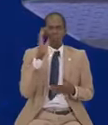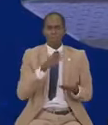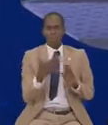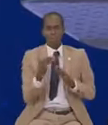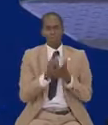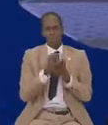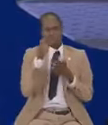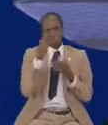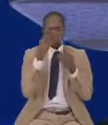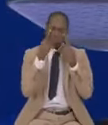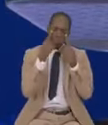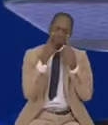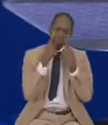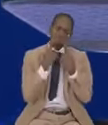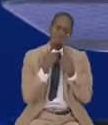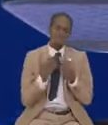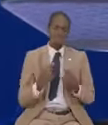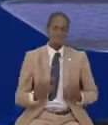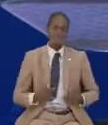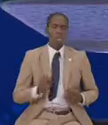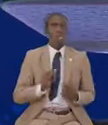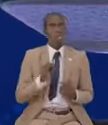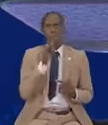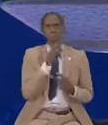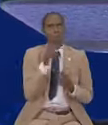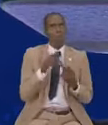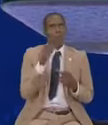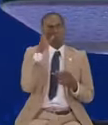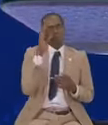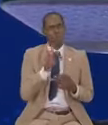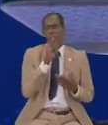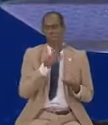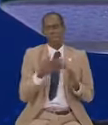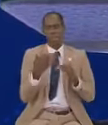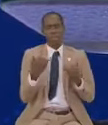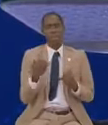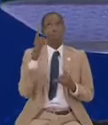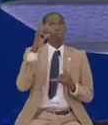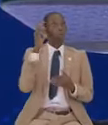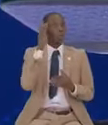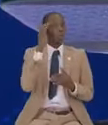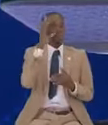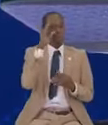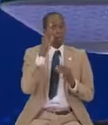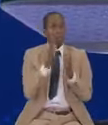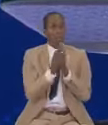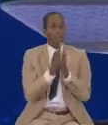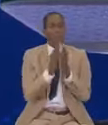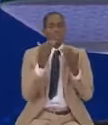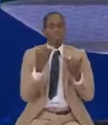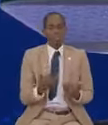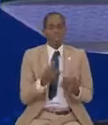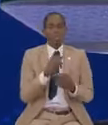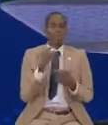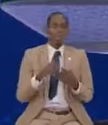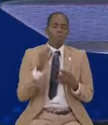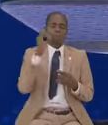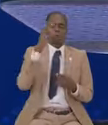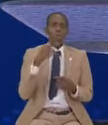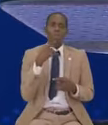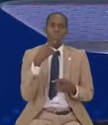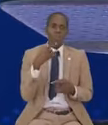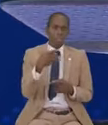il a crié j'ai amené une vie parfaite je ne veux pas mourir Dieu Dieu l'a exaucé